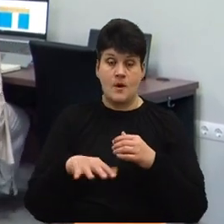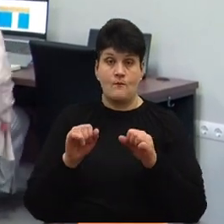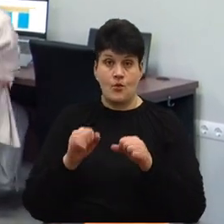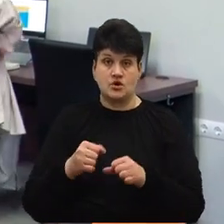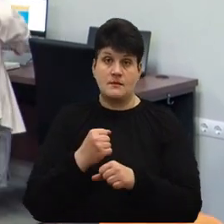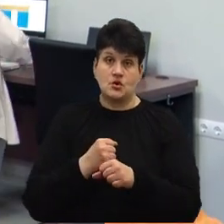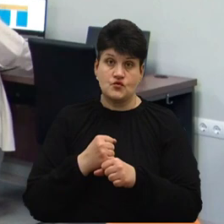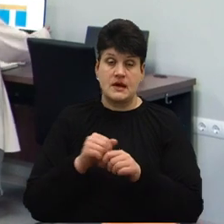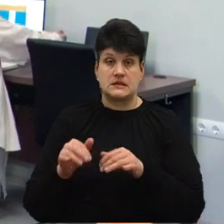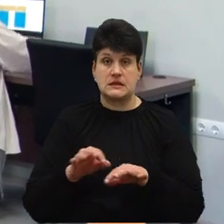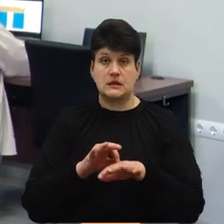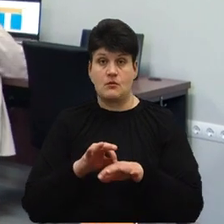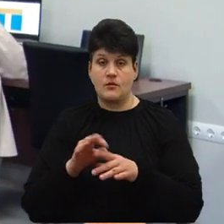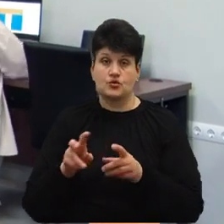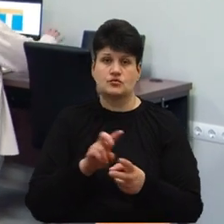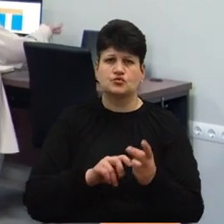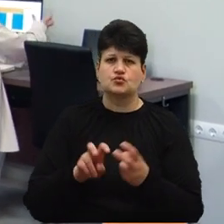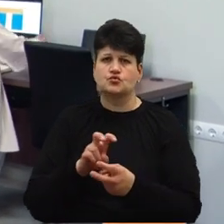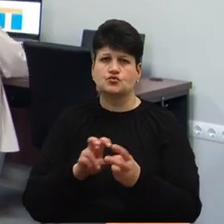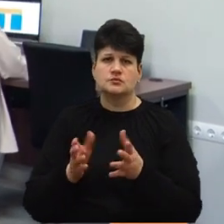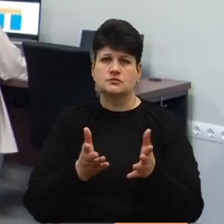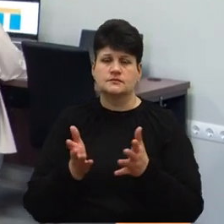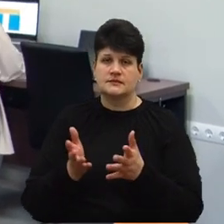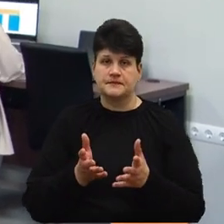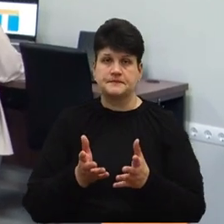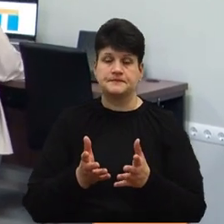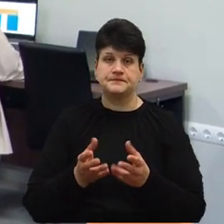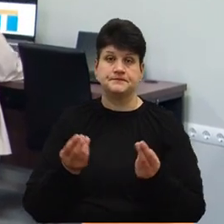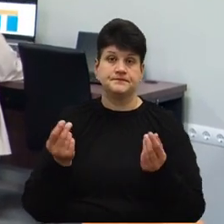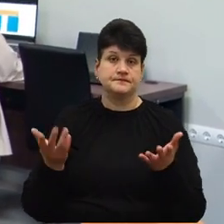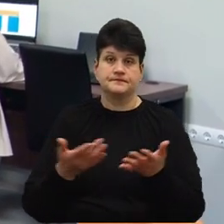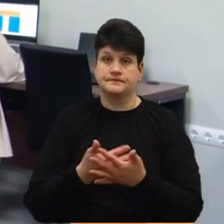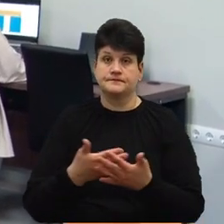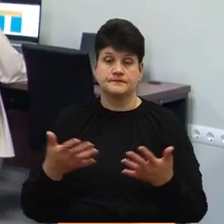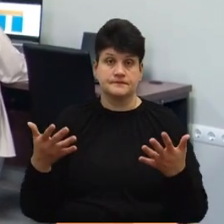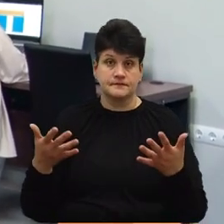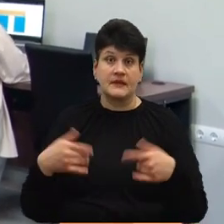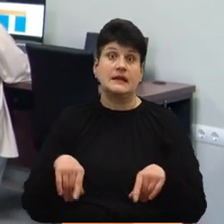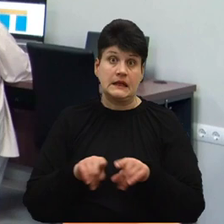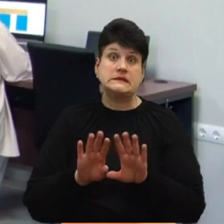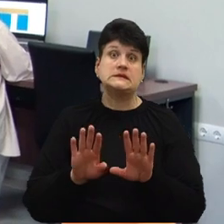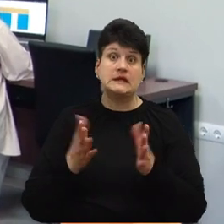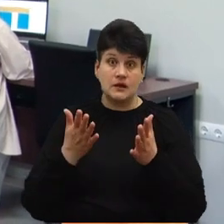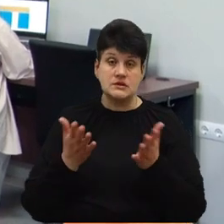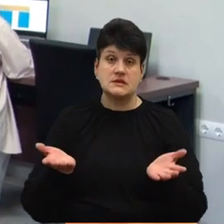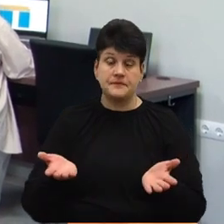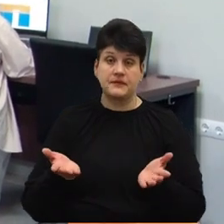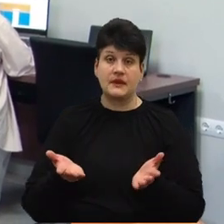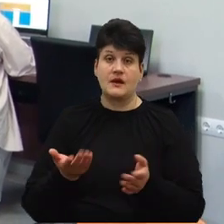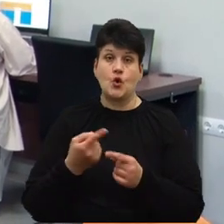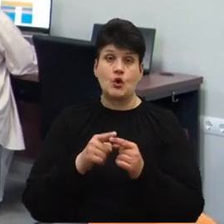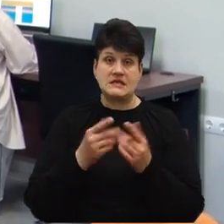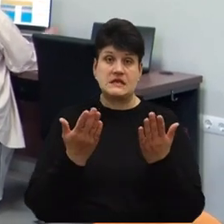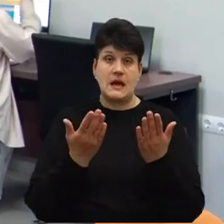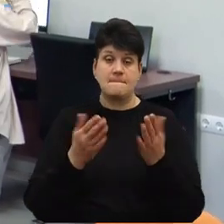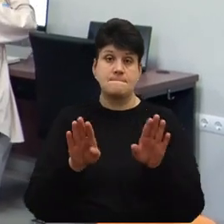заходи проводити, ми почали шукати ресурси з різних джерел. І так і сталося. Бо, наприклад, там оці меблі, це